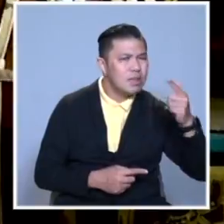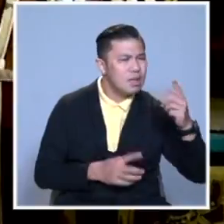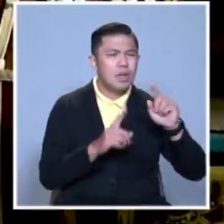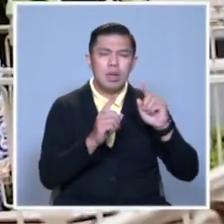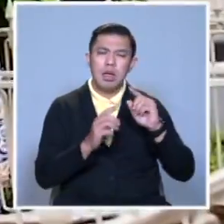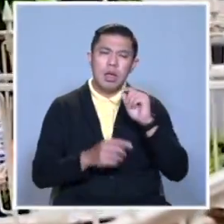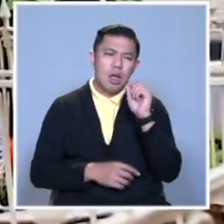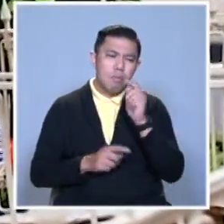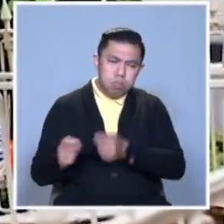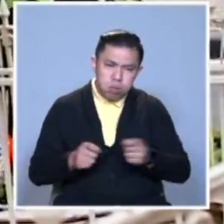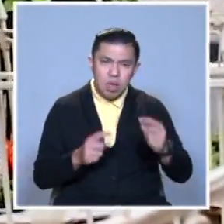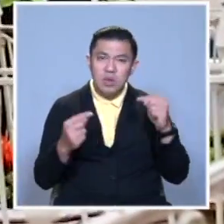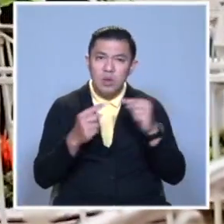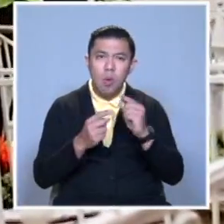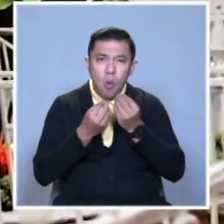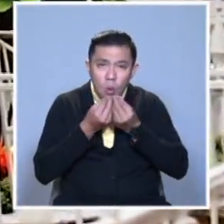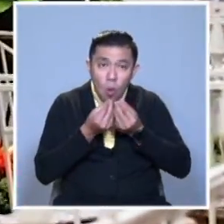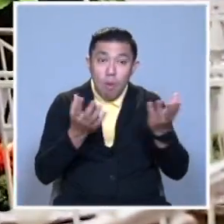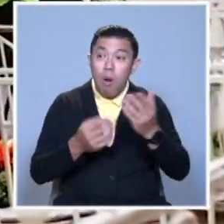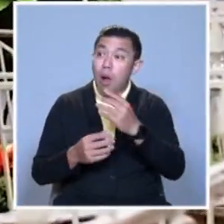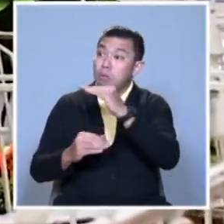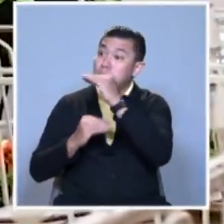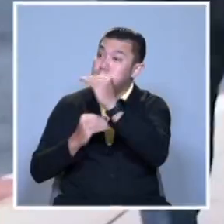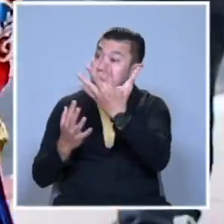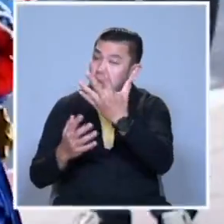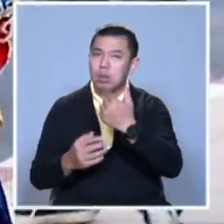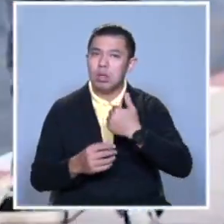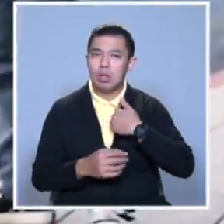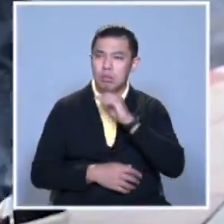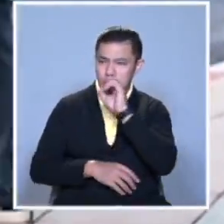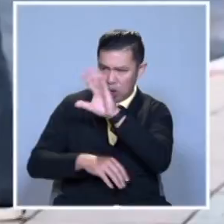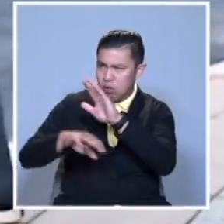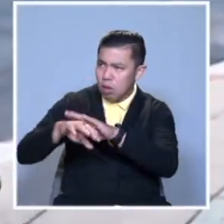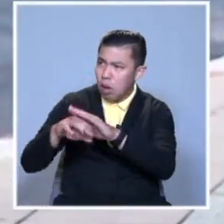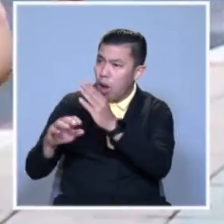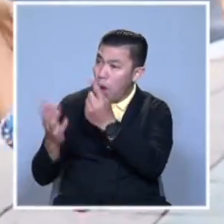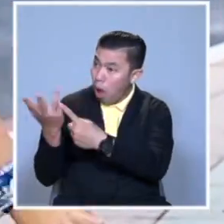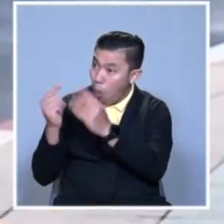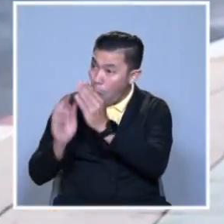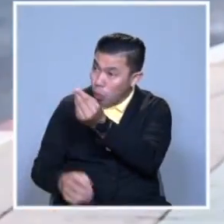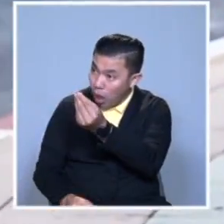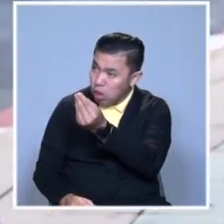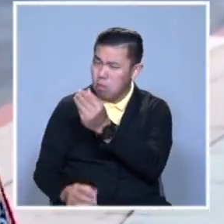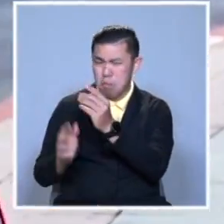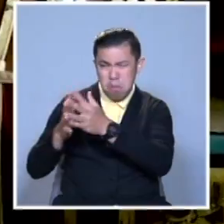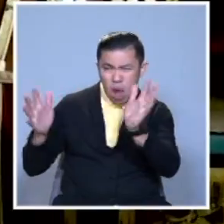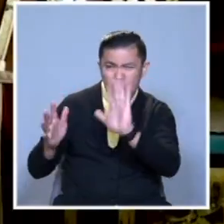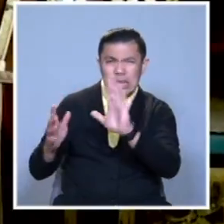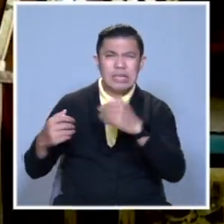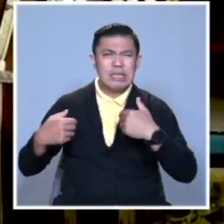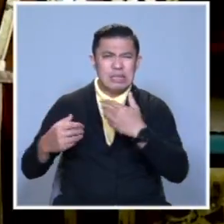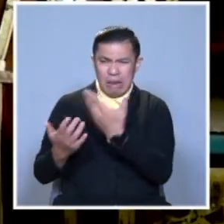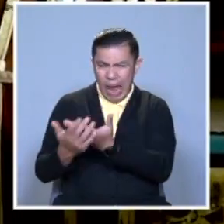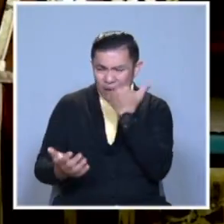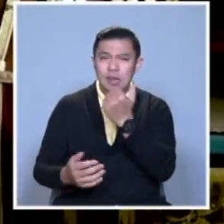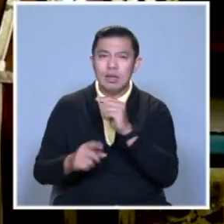พรน่ะบางคนถ้าหากก็ไม่กำหนดคนก็เราก็ช่วยบอกเขาเท่านั้นเท่านี้ก็พอนะอย่าไปมากเลยมันหลายตังค์ก็จ